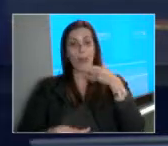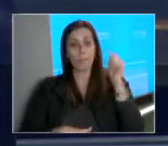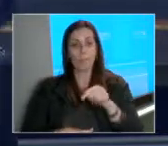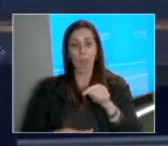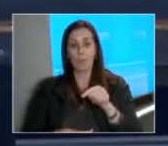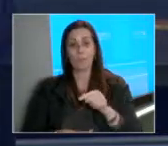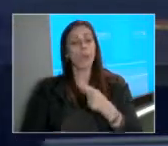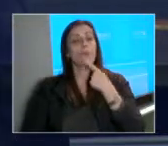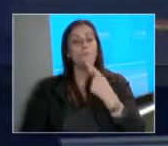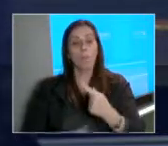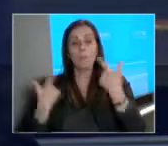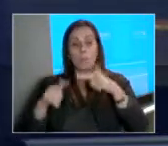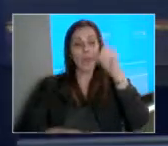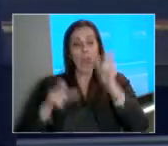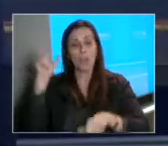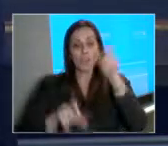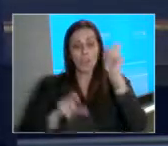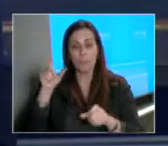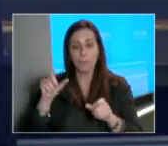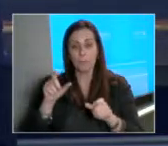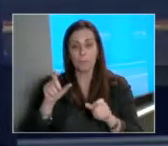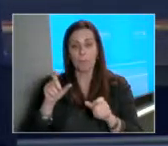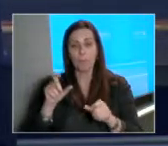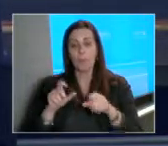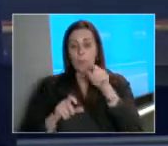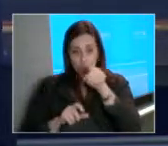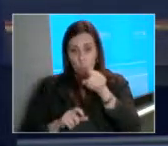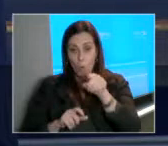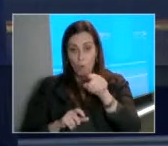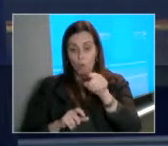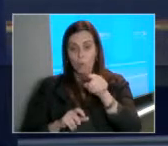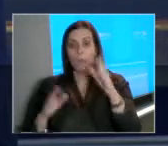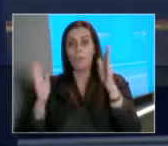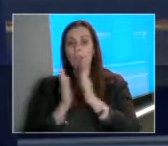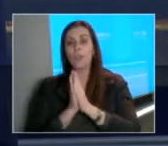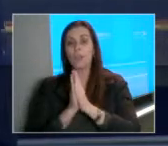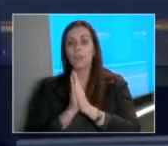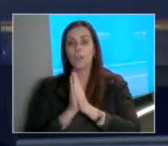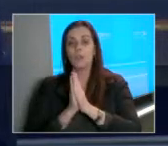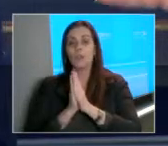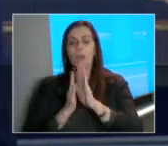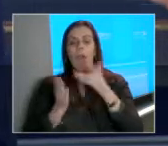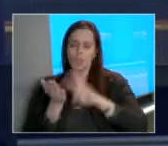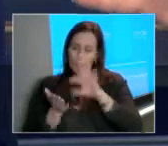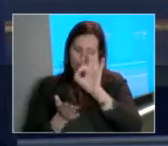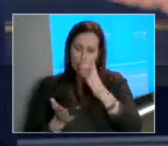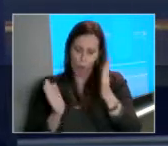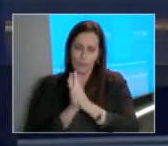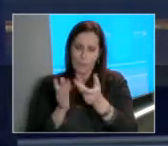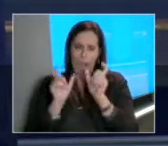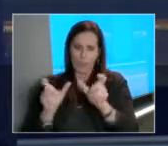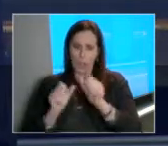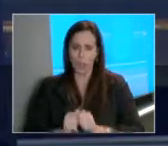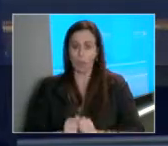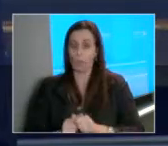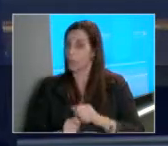בישראל, ואומר ומסביר לציבור שהוא מבקש את מה שסמכו, זכותו לבקש